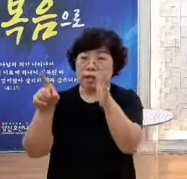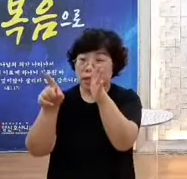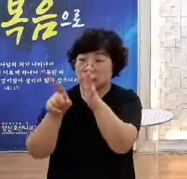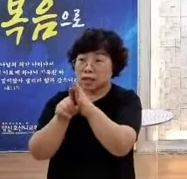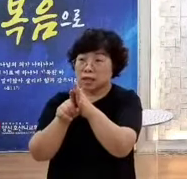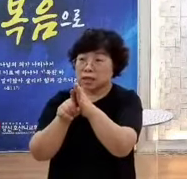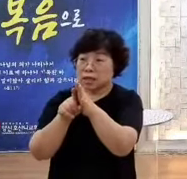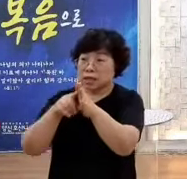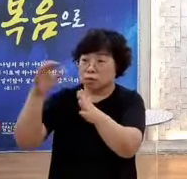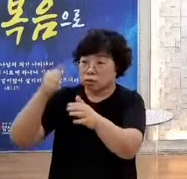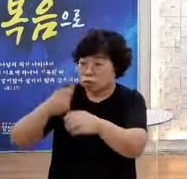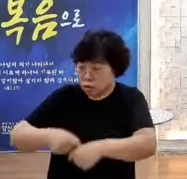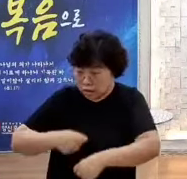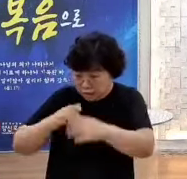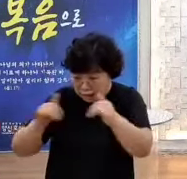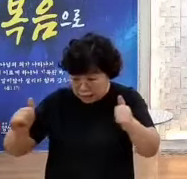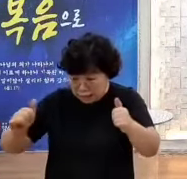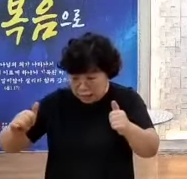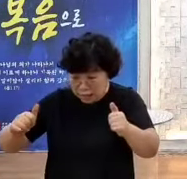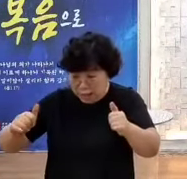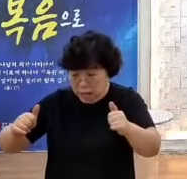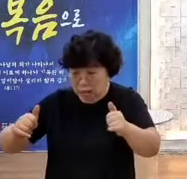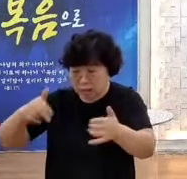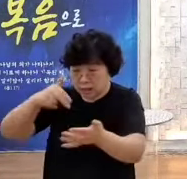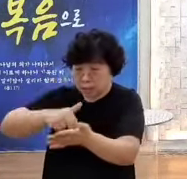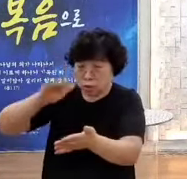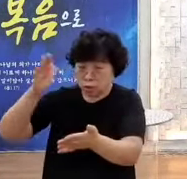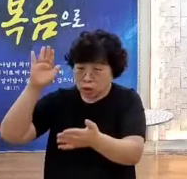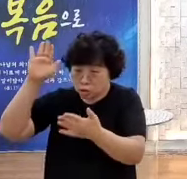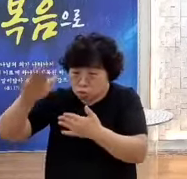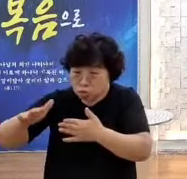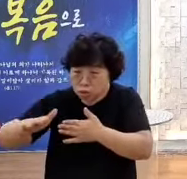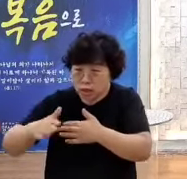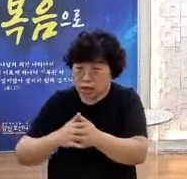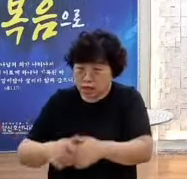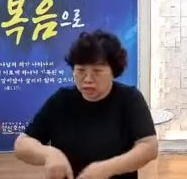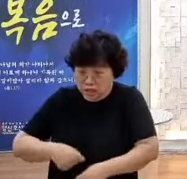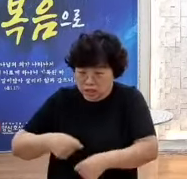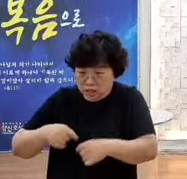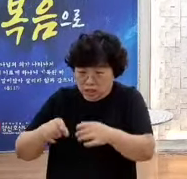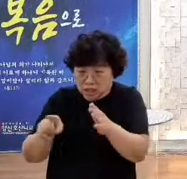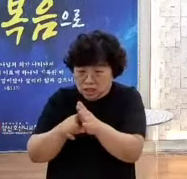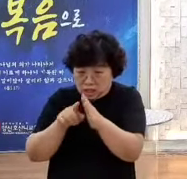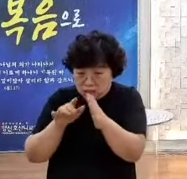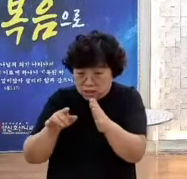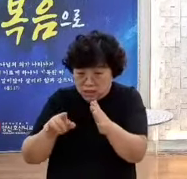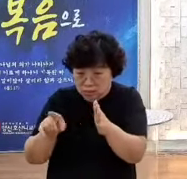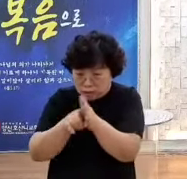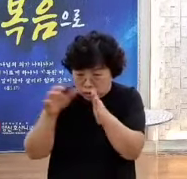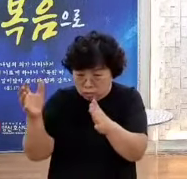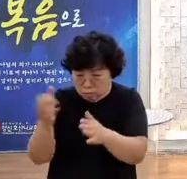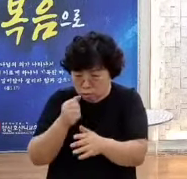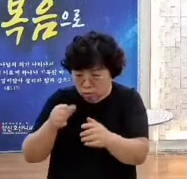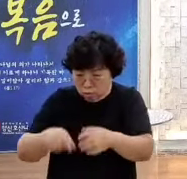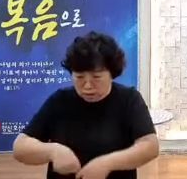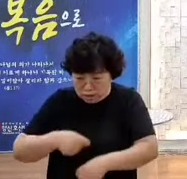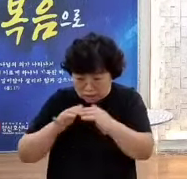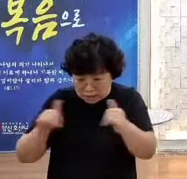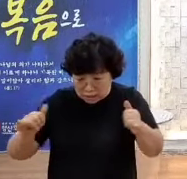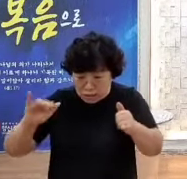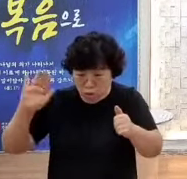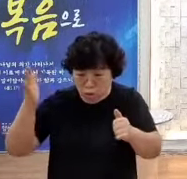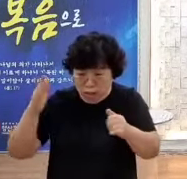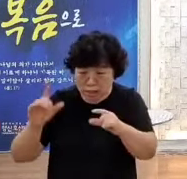그 결과가 뭔가라는 것까지 오늘 연결되고 있는 중요한 이제 시작점입니다. 자, 여러분, 우리가